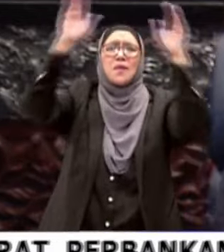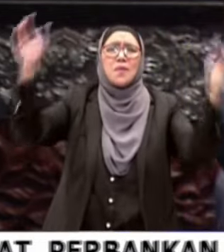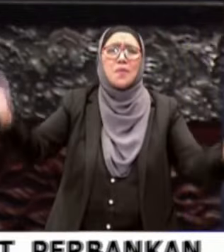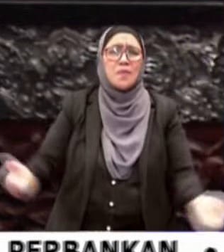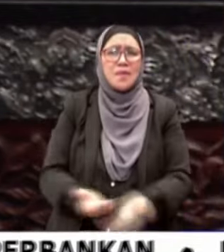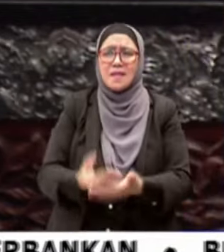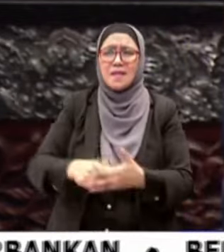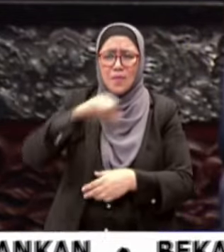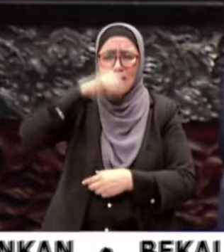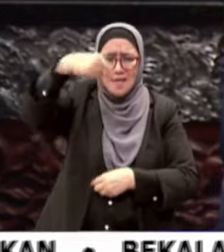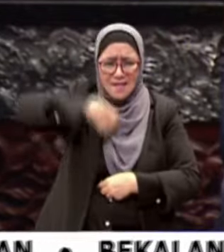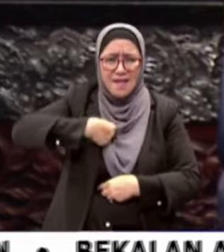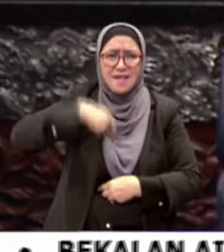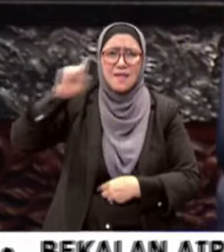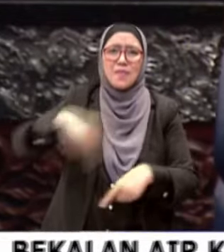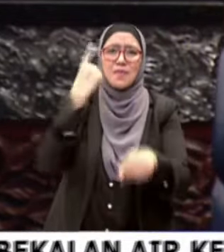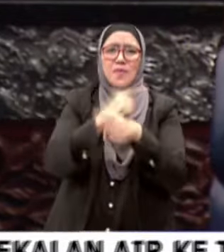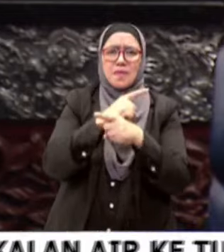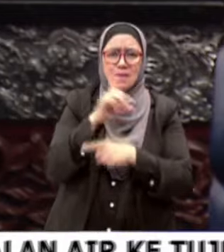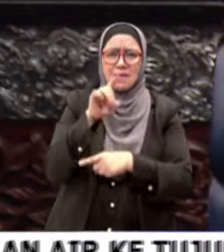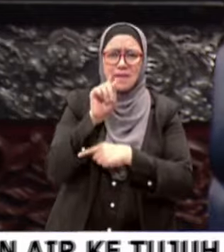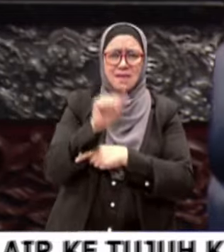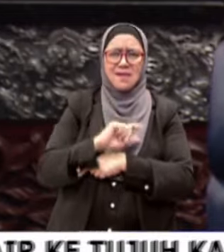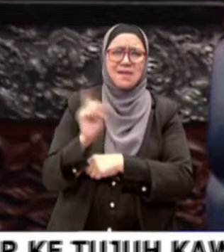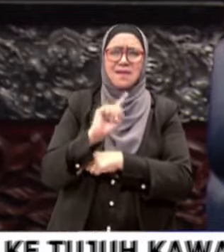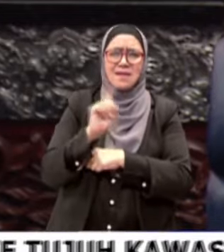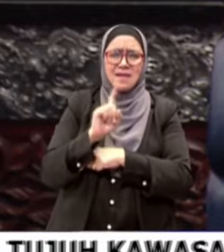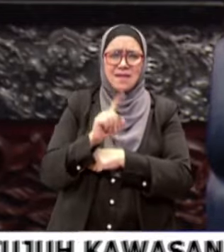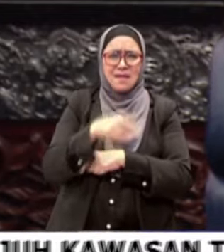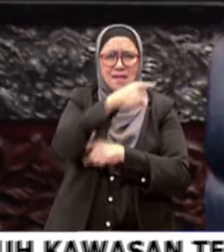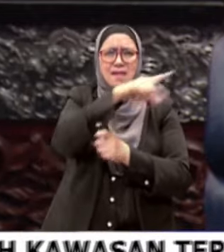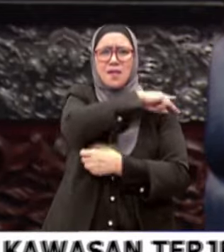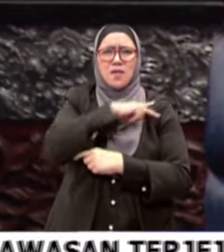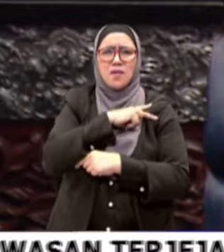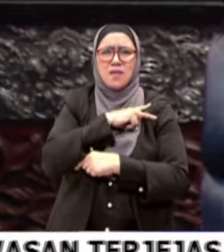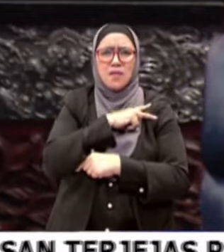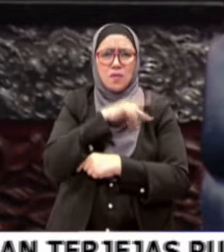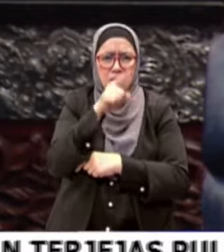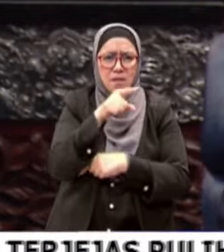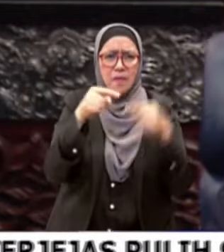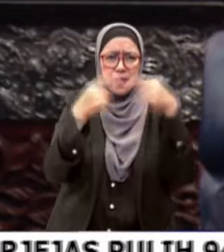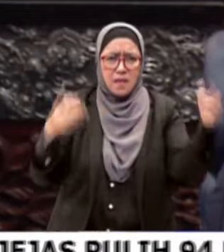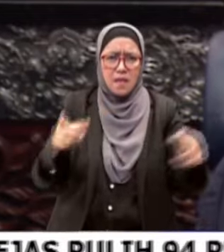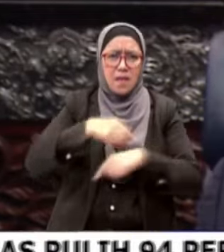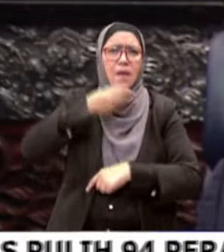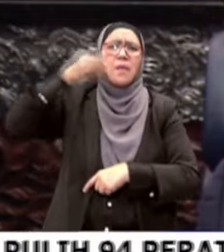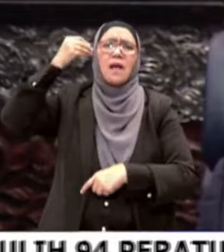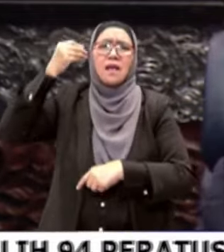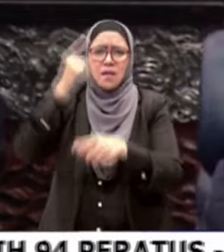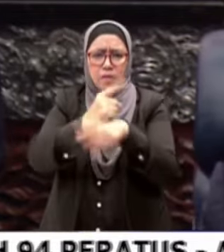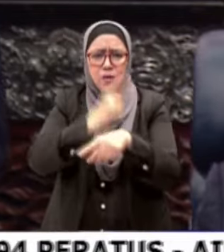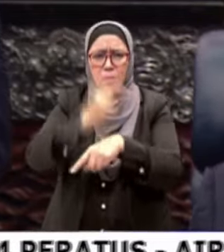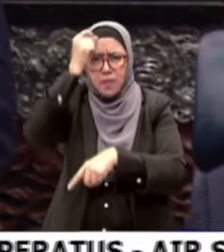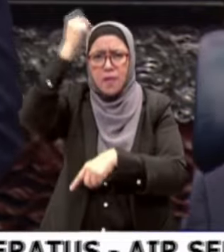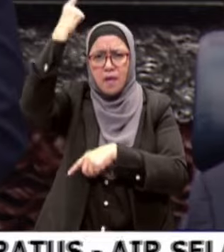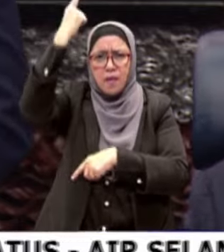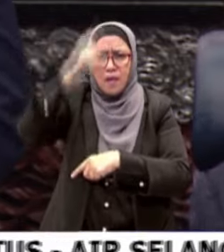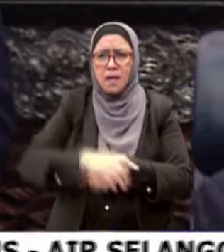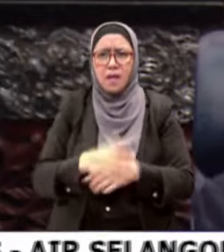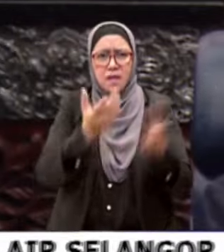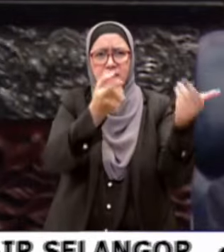saya yang perlu perbentukan data ketua pembangkang kembali terbetul kan pemahaman mengenai bukan ee bukan